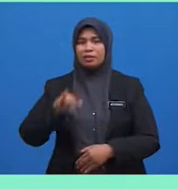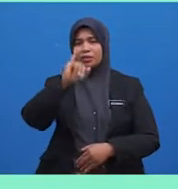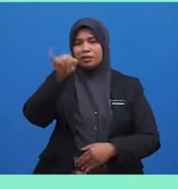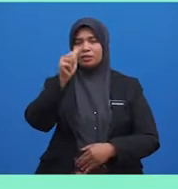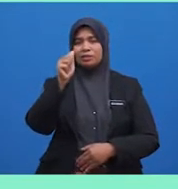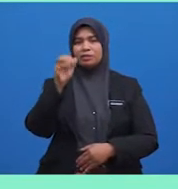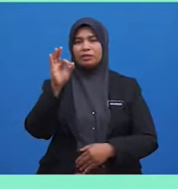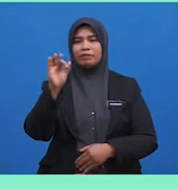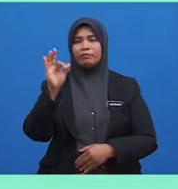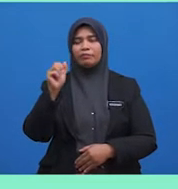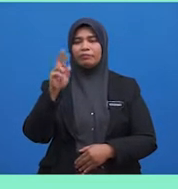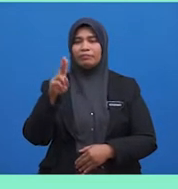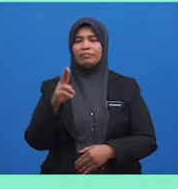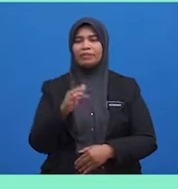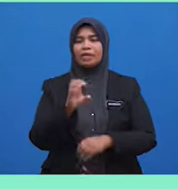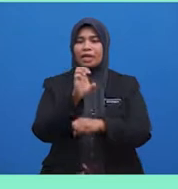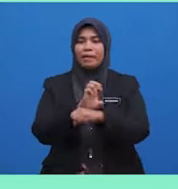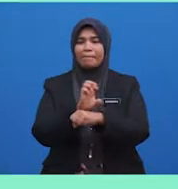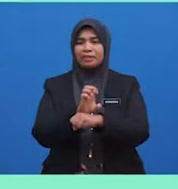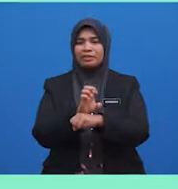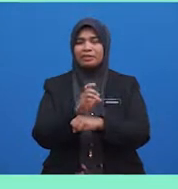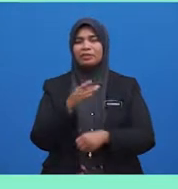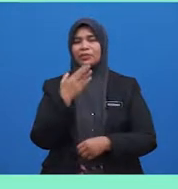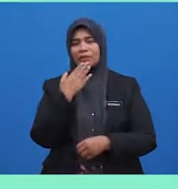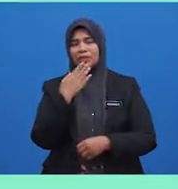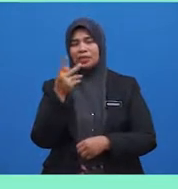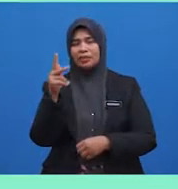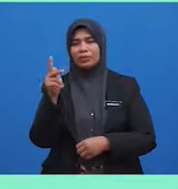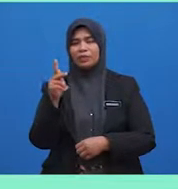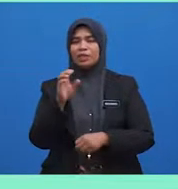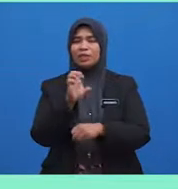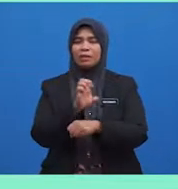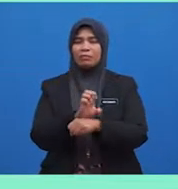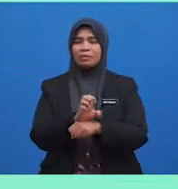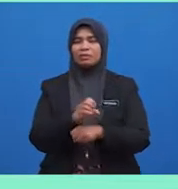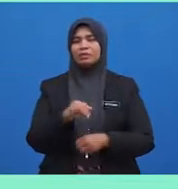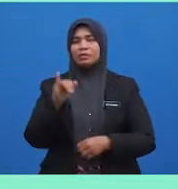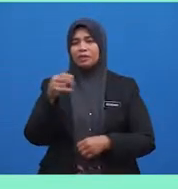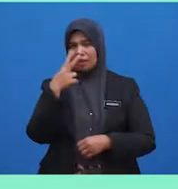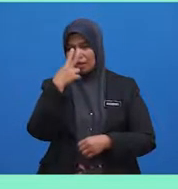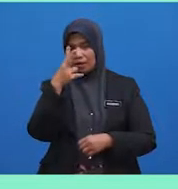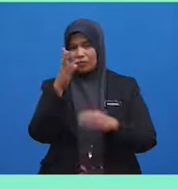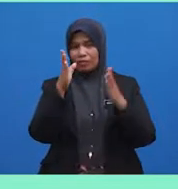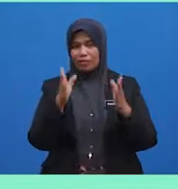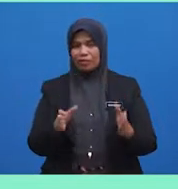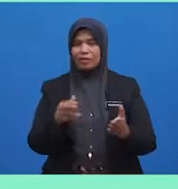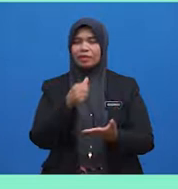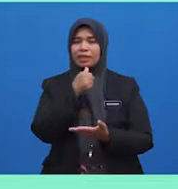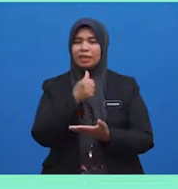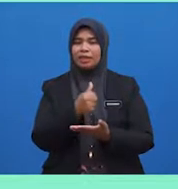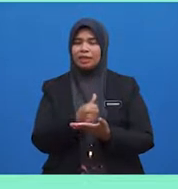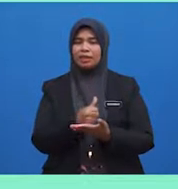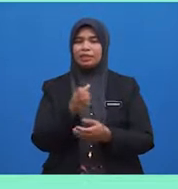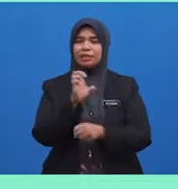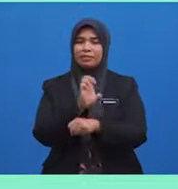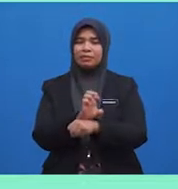Emas tetaplah emas. Kuningan tetaplah kuningan. Emas cua dipandang orang. Nilai emas tidak